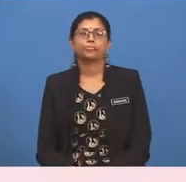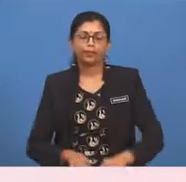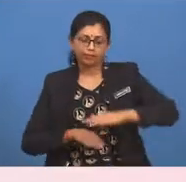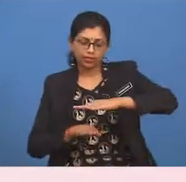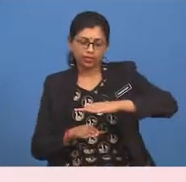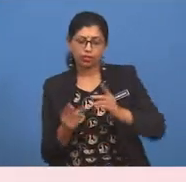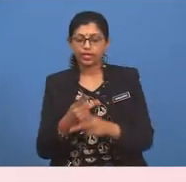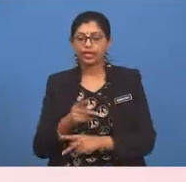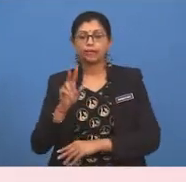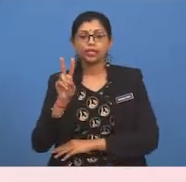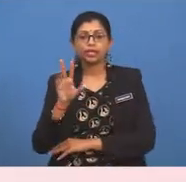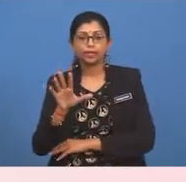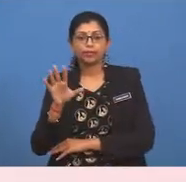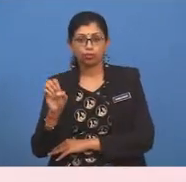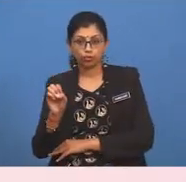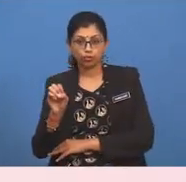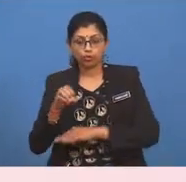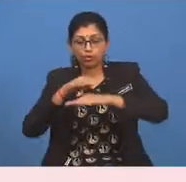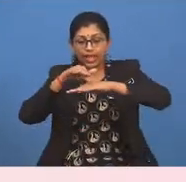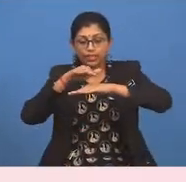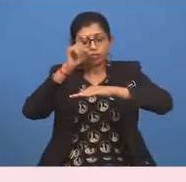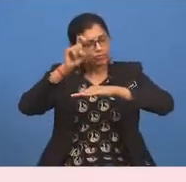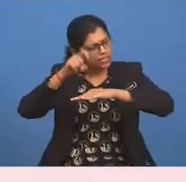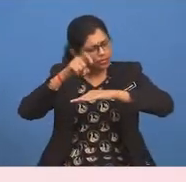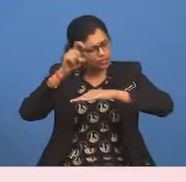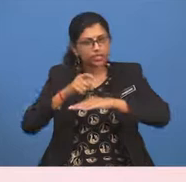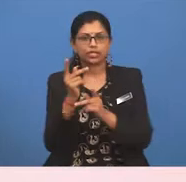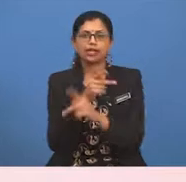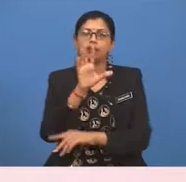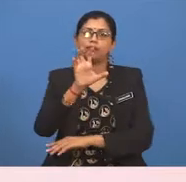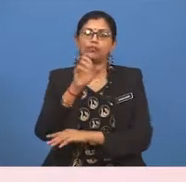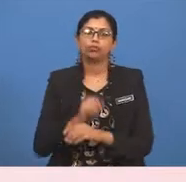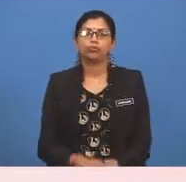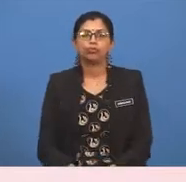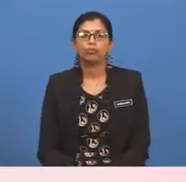perlu didarabkan dengan 50.